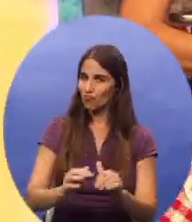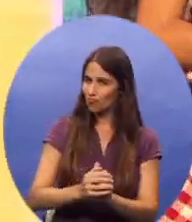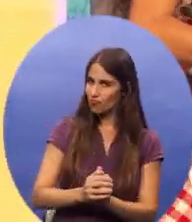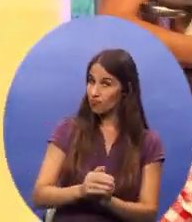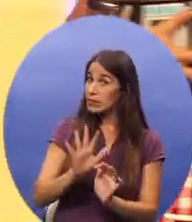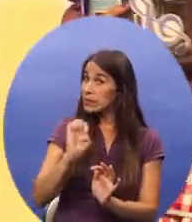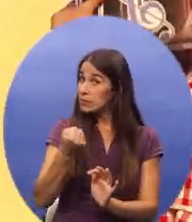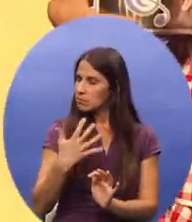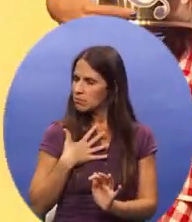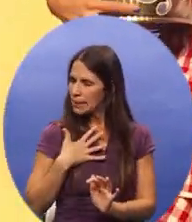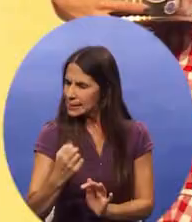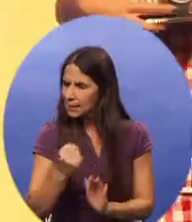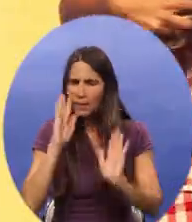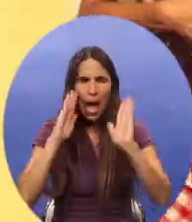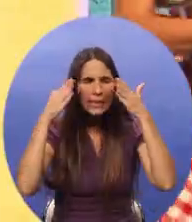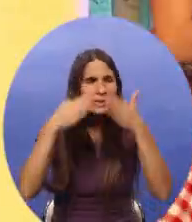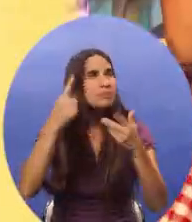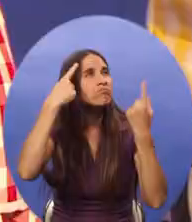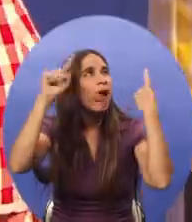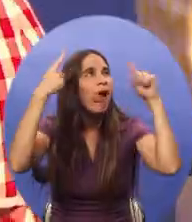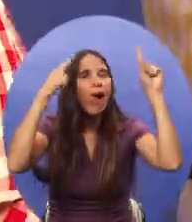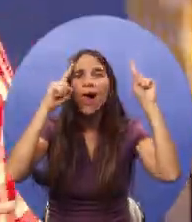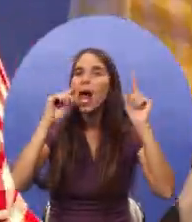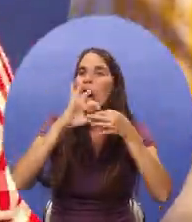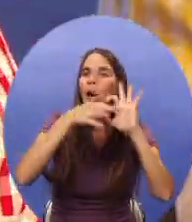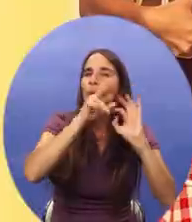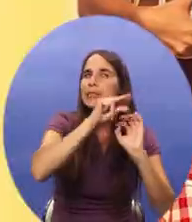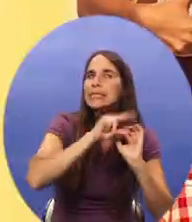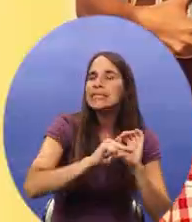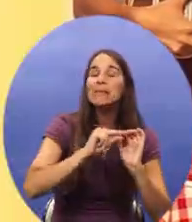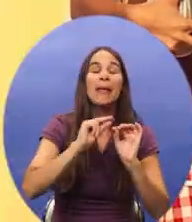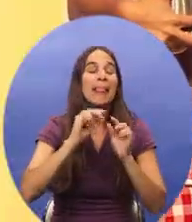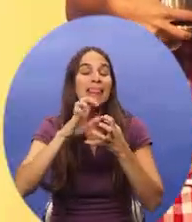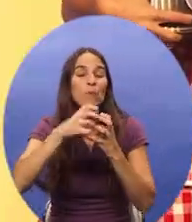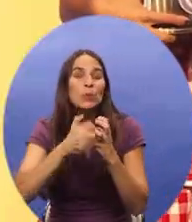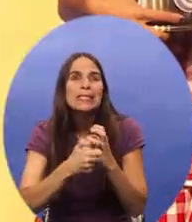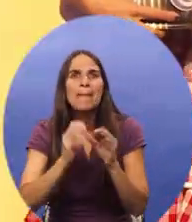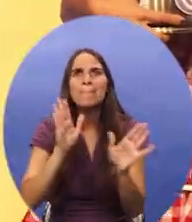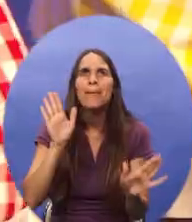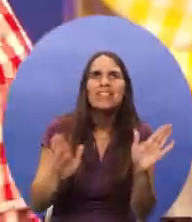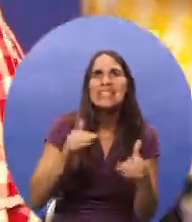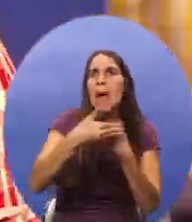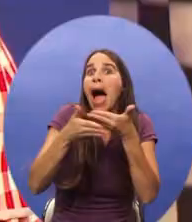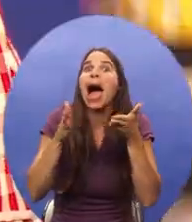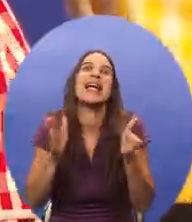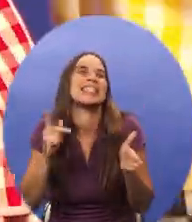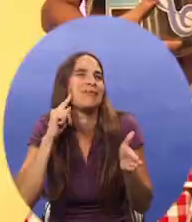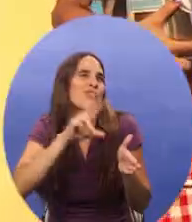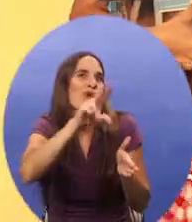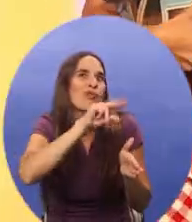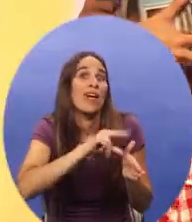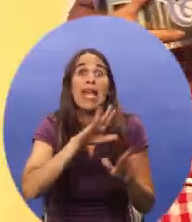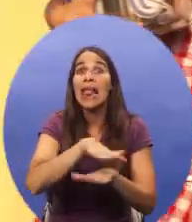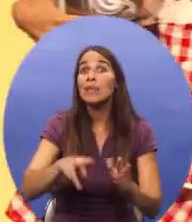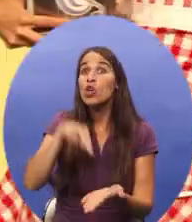עם איזים מתרכזים, ממציאים חרוזים, תפוזים שזזים, ארגזים ברווזים. ילדים שקופצים,